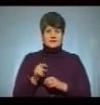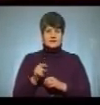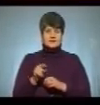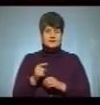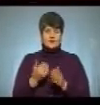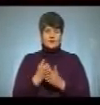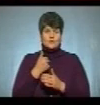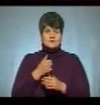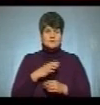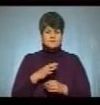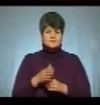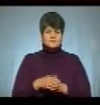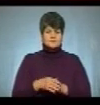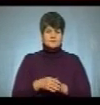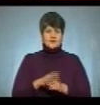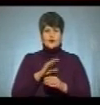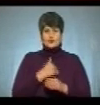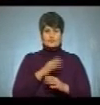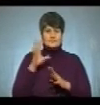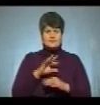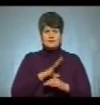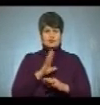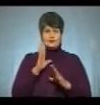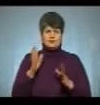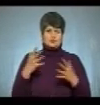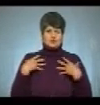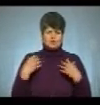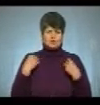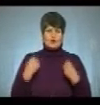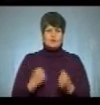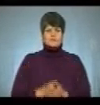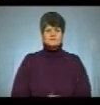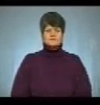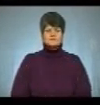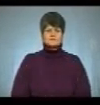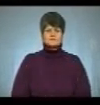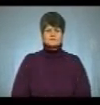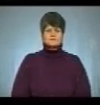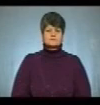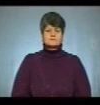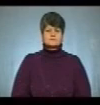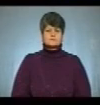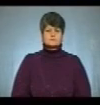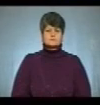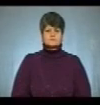уроді? Щоб всі були здорові. Любов Гадомська, Василь Панчук. Новини.